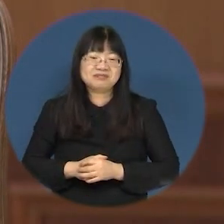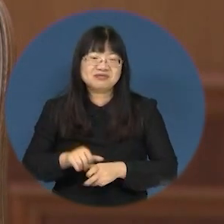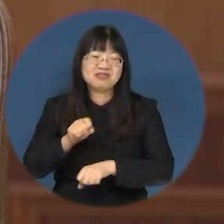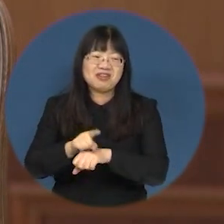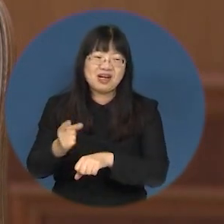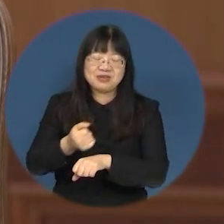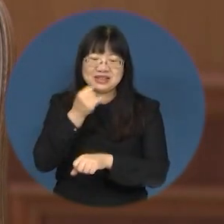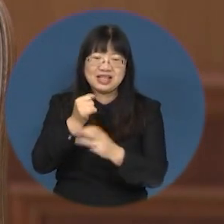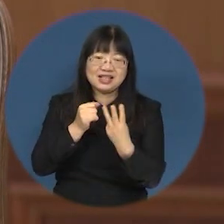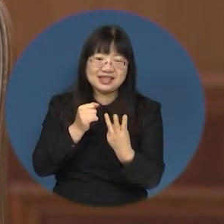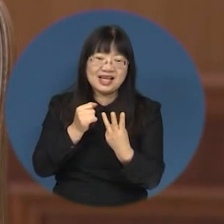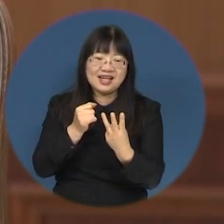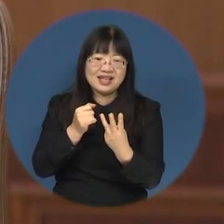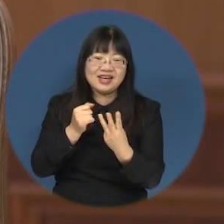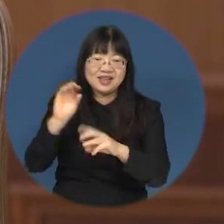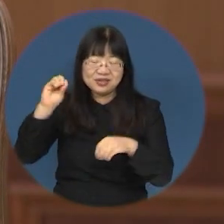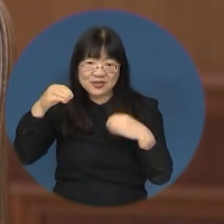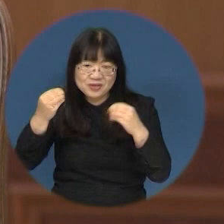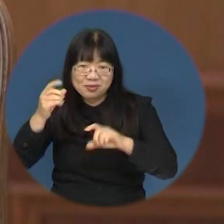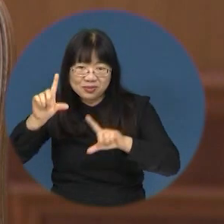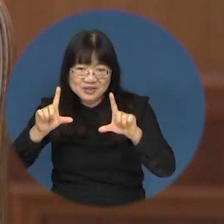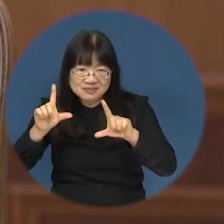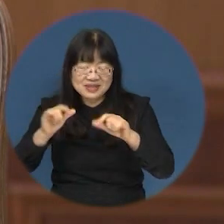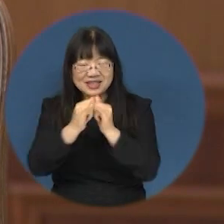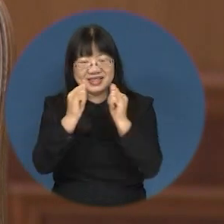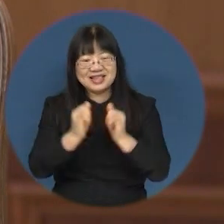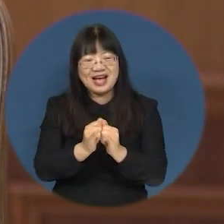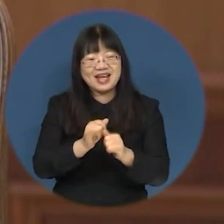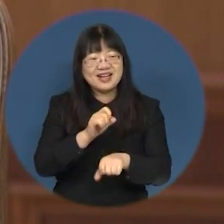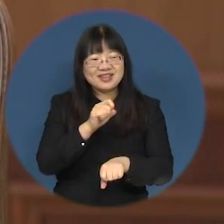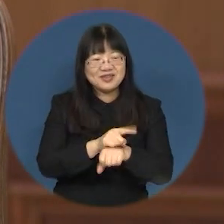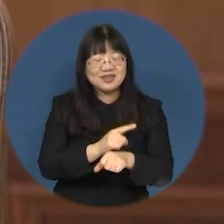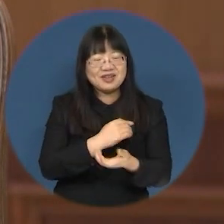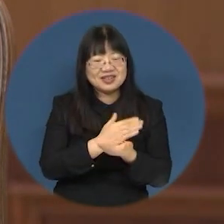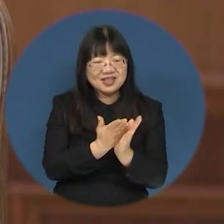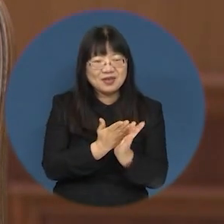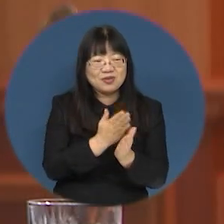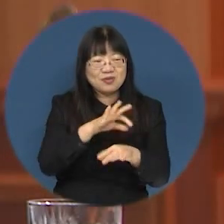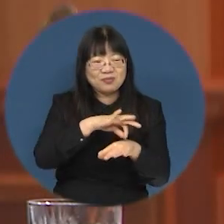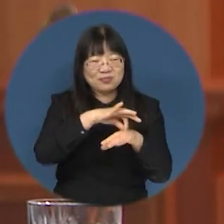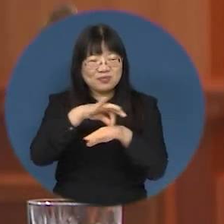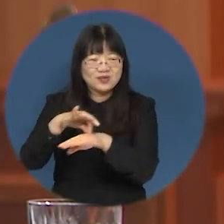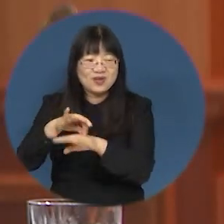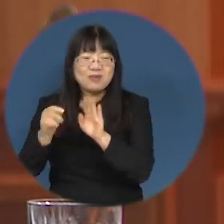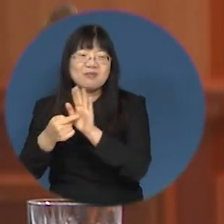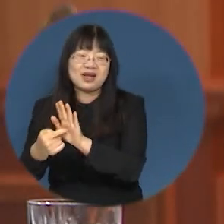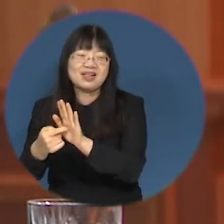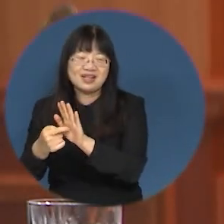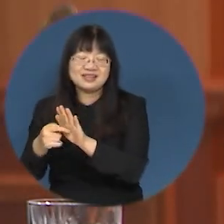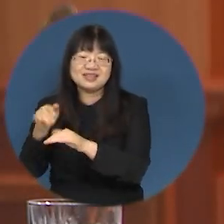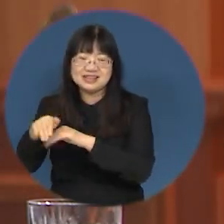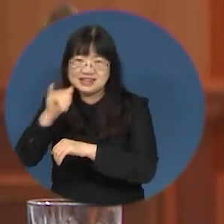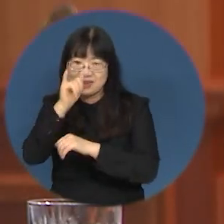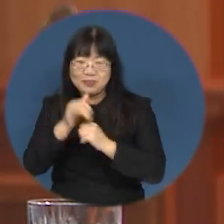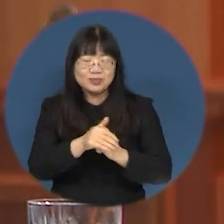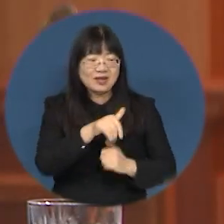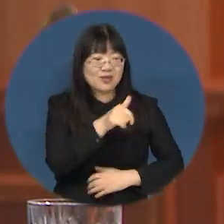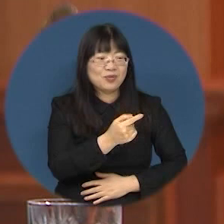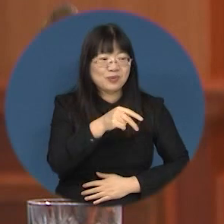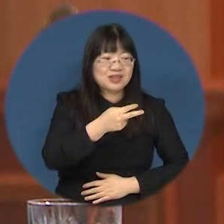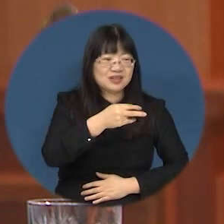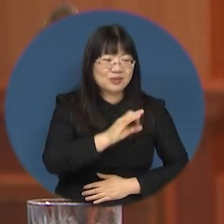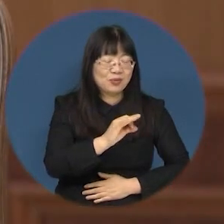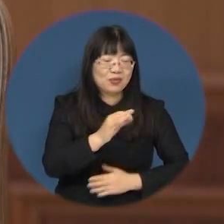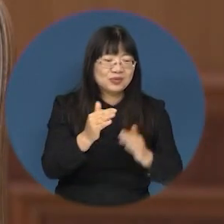이제 하나의 전체 사회의 축을 이루는 그렇죠. 이런 인물상이 된 거죠. 그런데 그들이 어쩌다가 고길 동네 집에 온